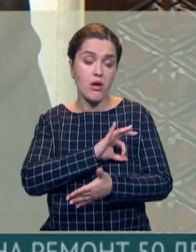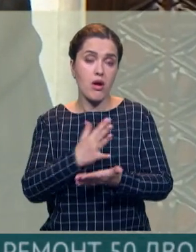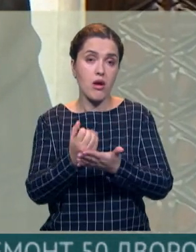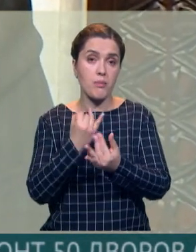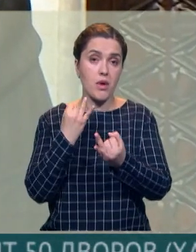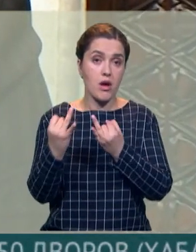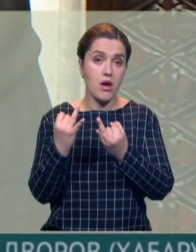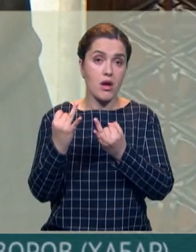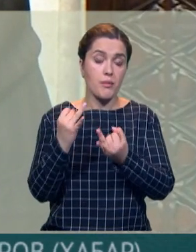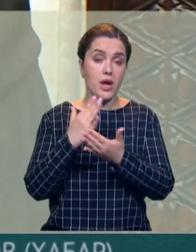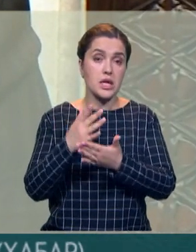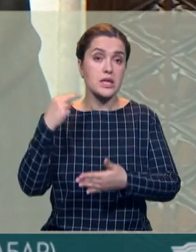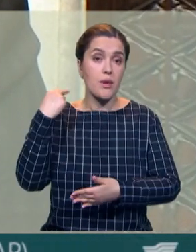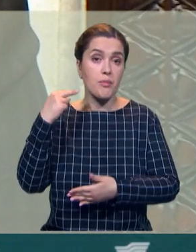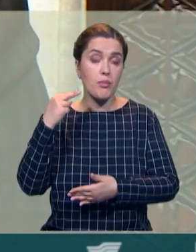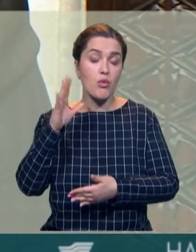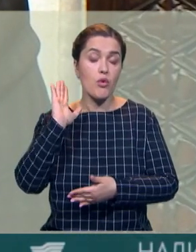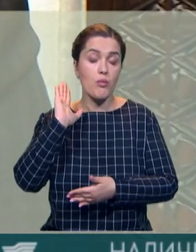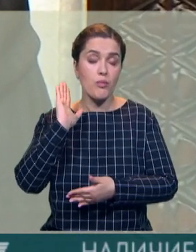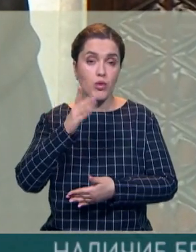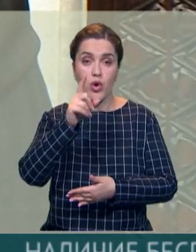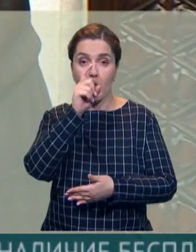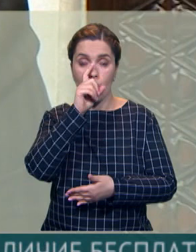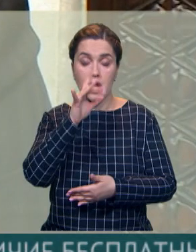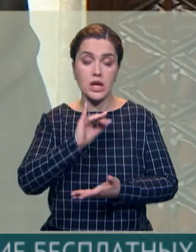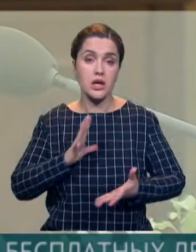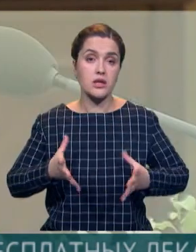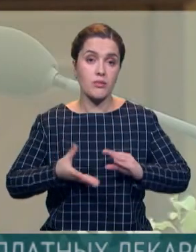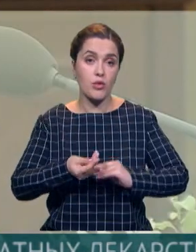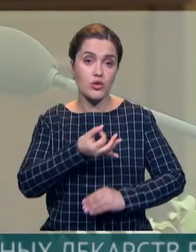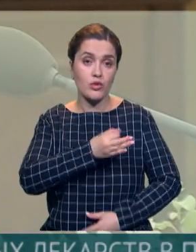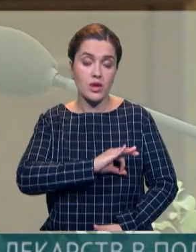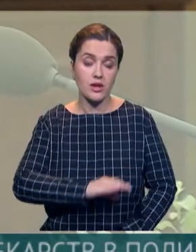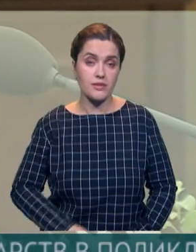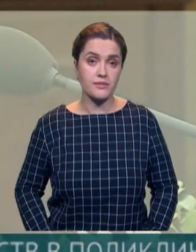Мун Джи Ином, которые приведут к очень хорошим и значимым результатам.